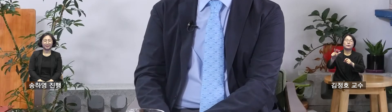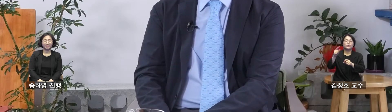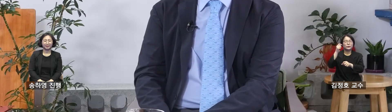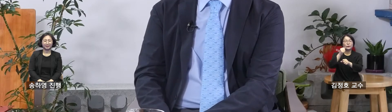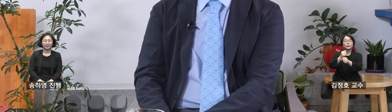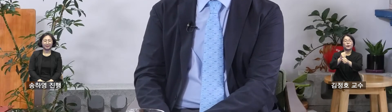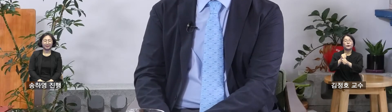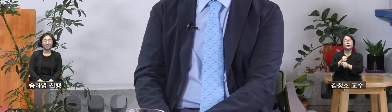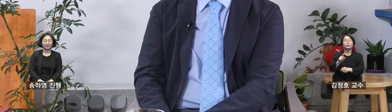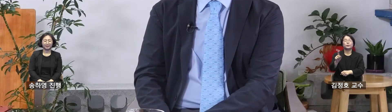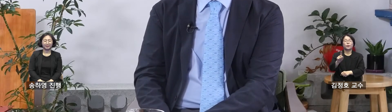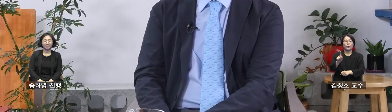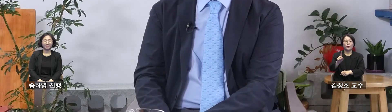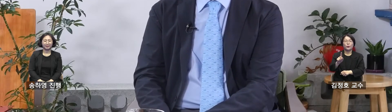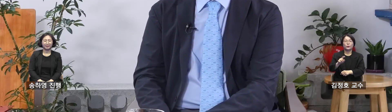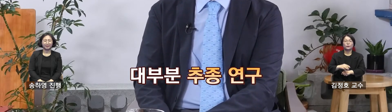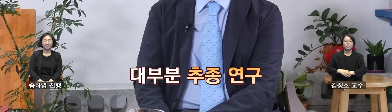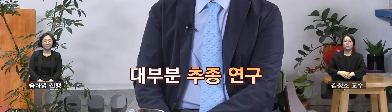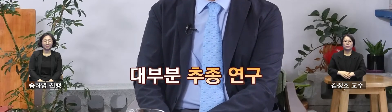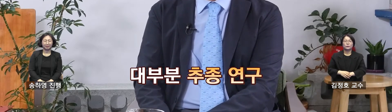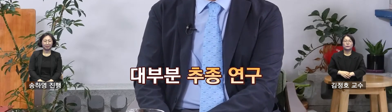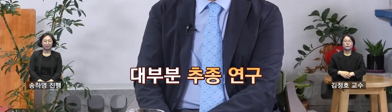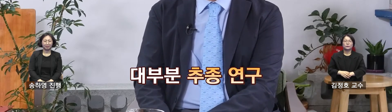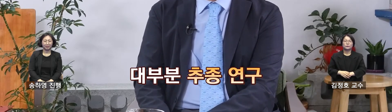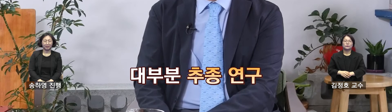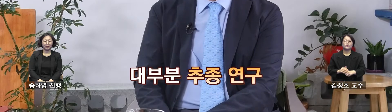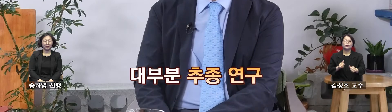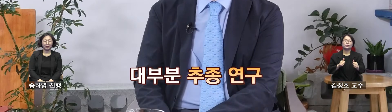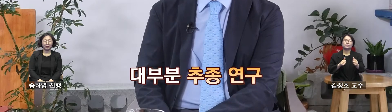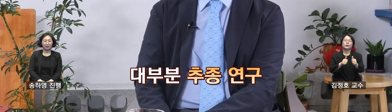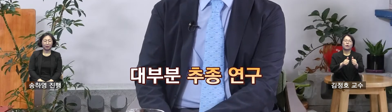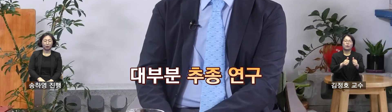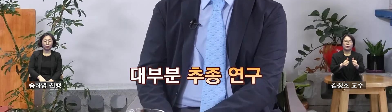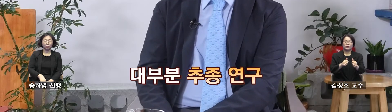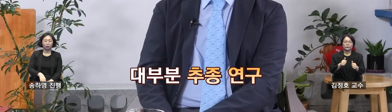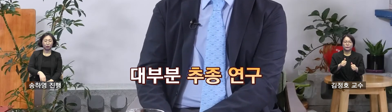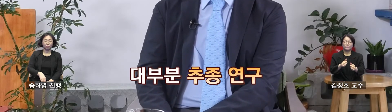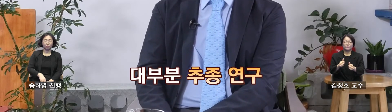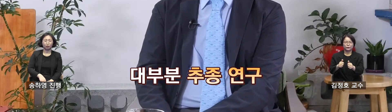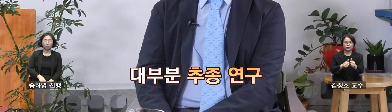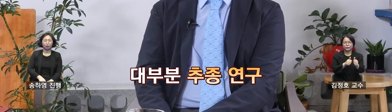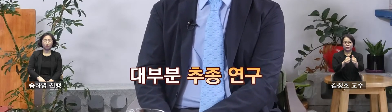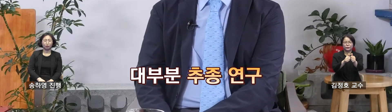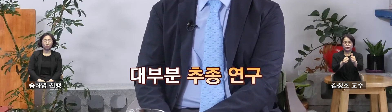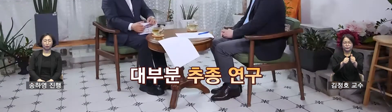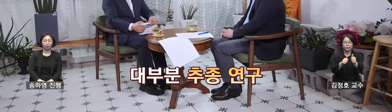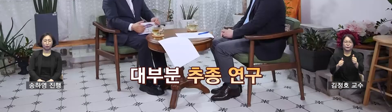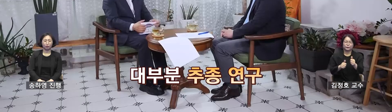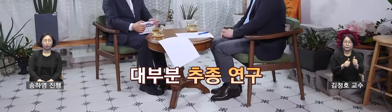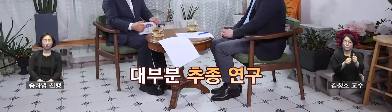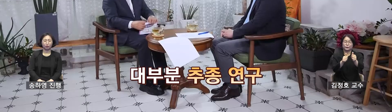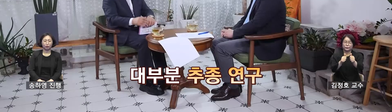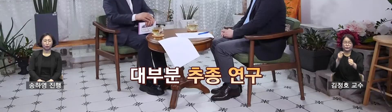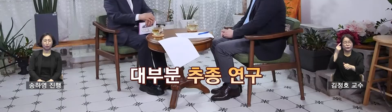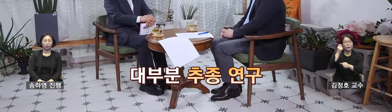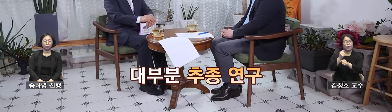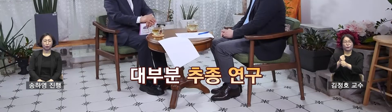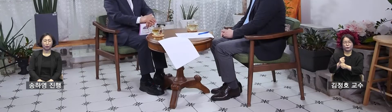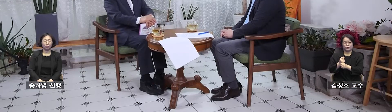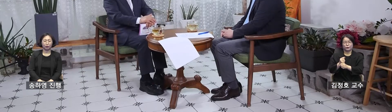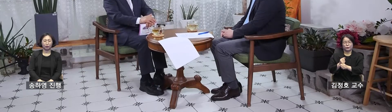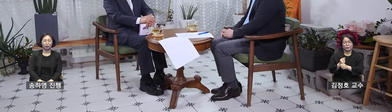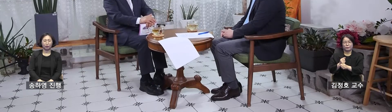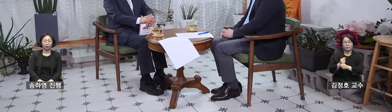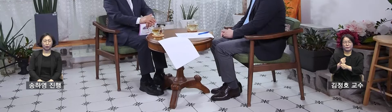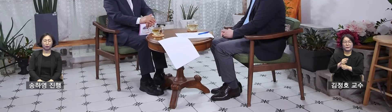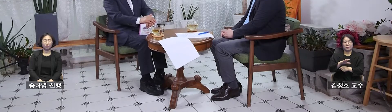연구가 저희 표현으로는 추종 연구입니다. 추종. 추격 연구죠. 이미